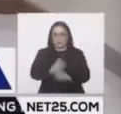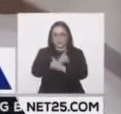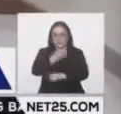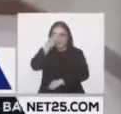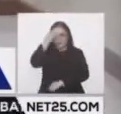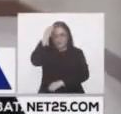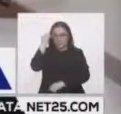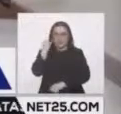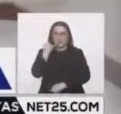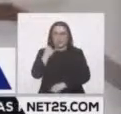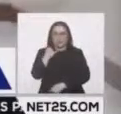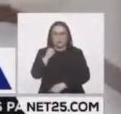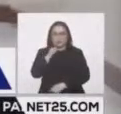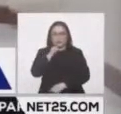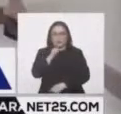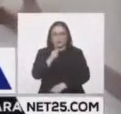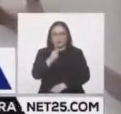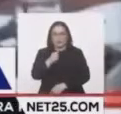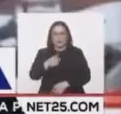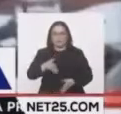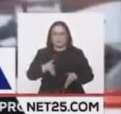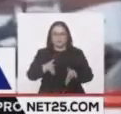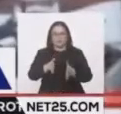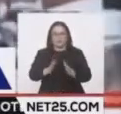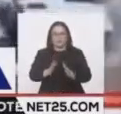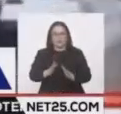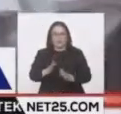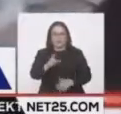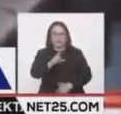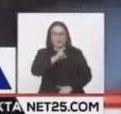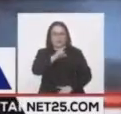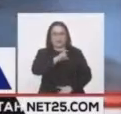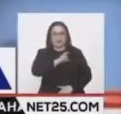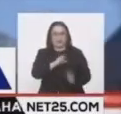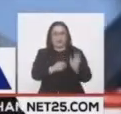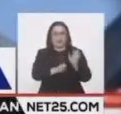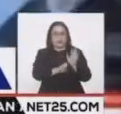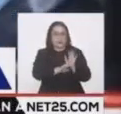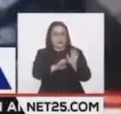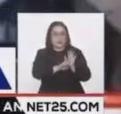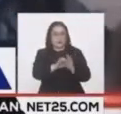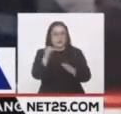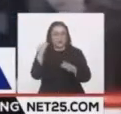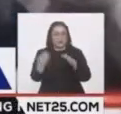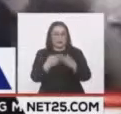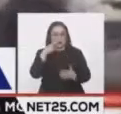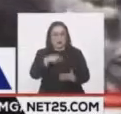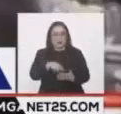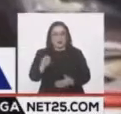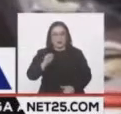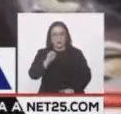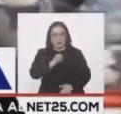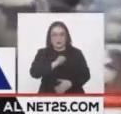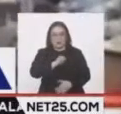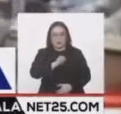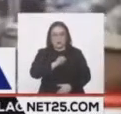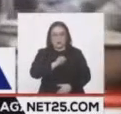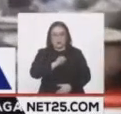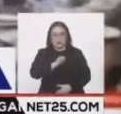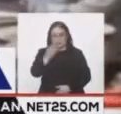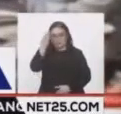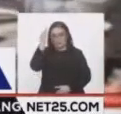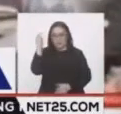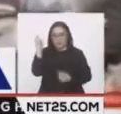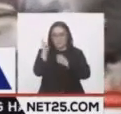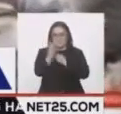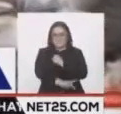Rosa hindi niya kinukunsinte ang mga pulis katunayan kung pagbabatayan an ang records ng senado siya ang nagpataw ng